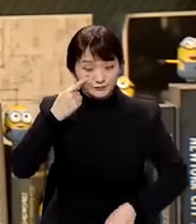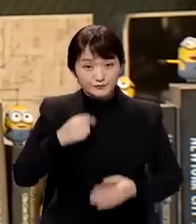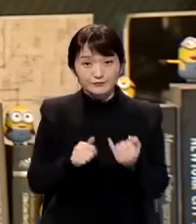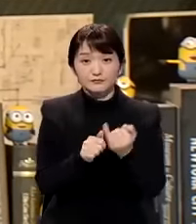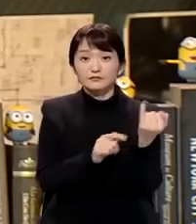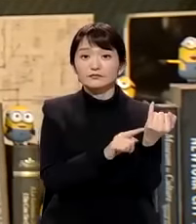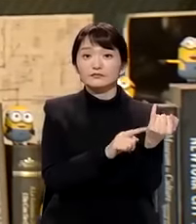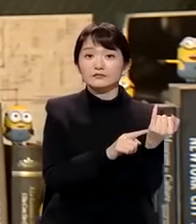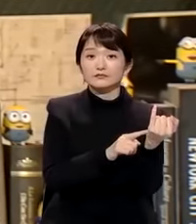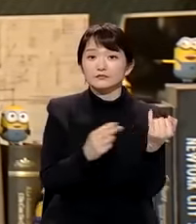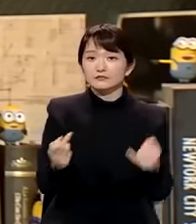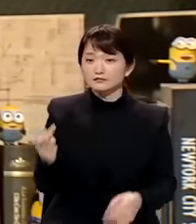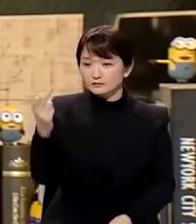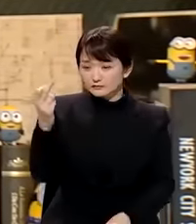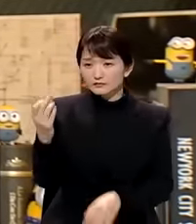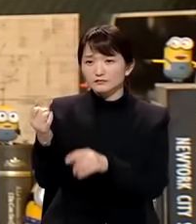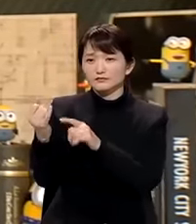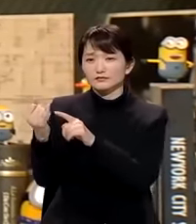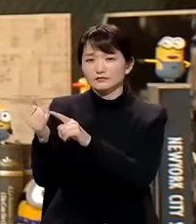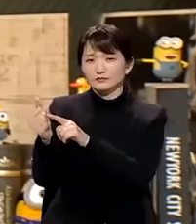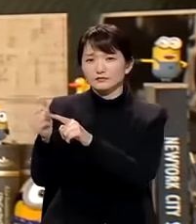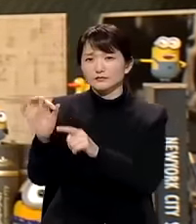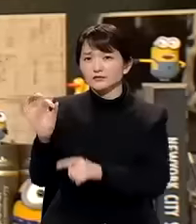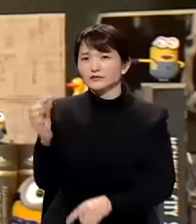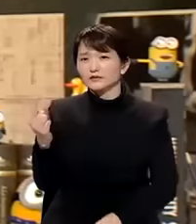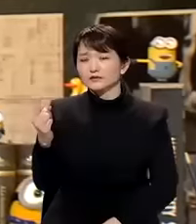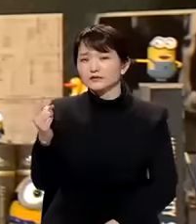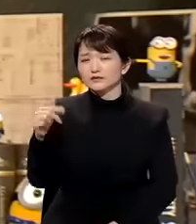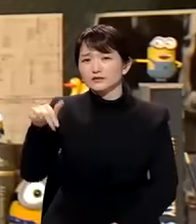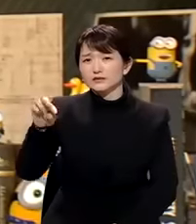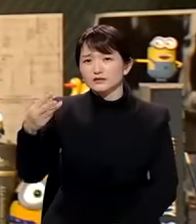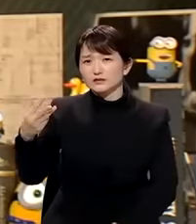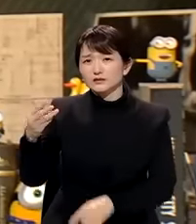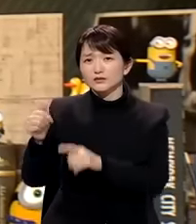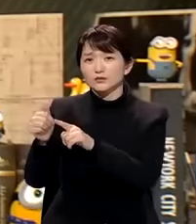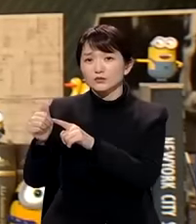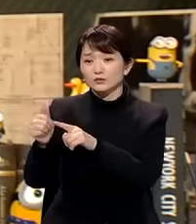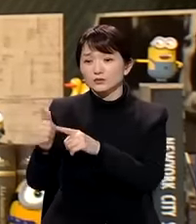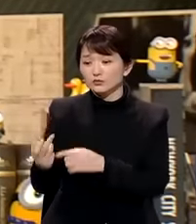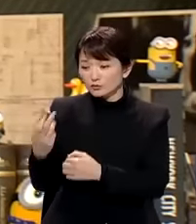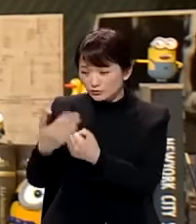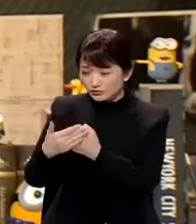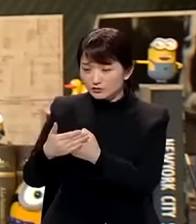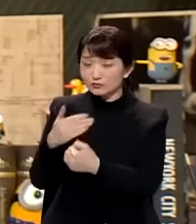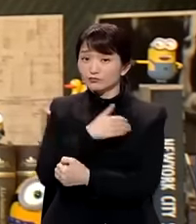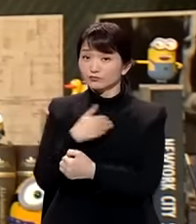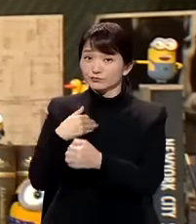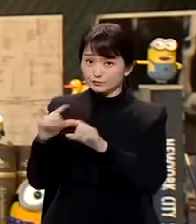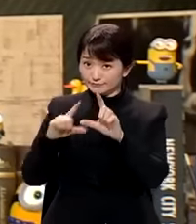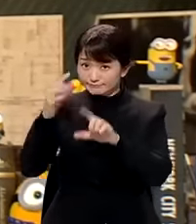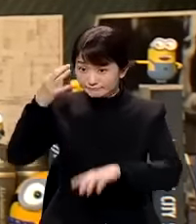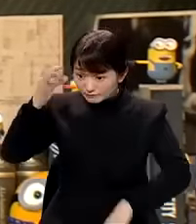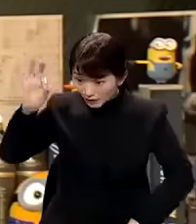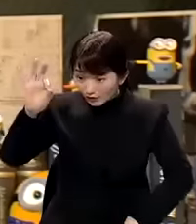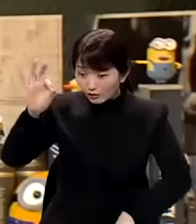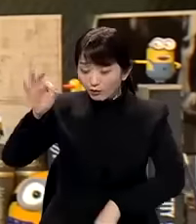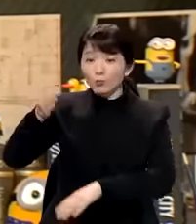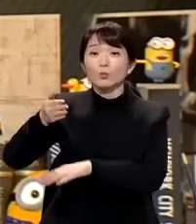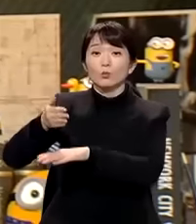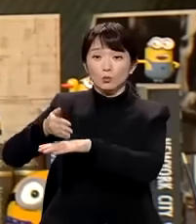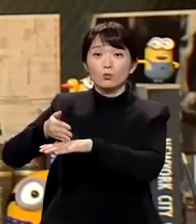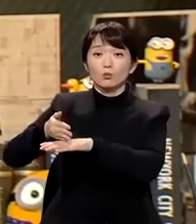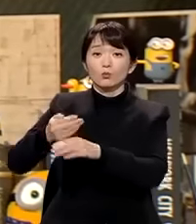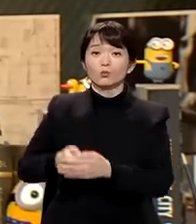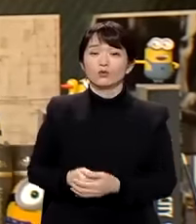내보입니다 오빠 치오리 오빠 오해하지 말고 들어 나 오빠 덕분에 여유롭게 사는 거 인정 고마워 자 그런데